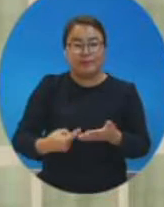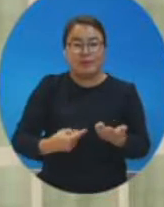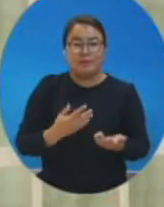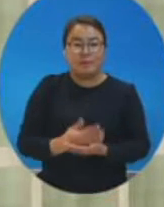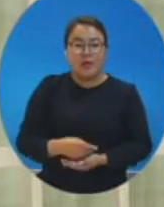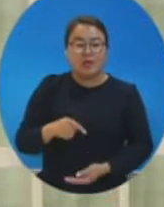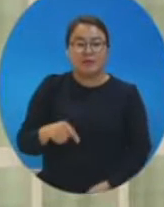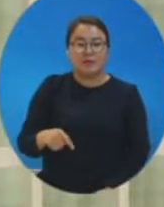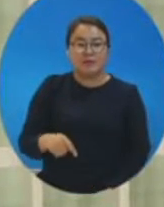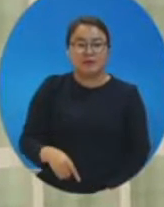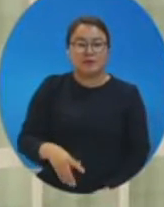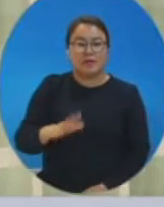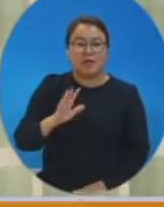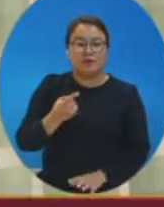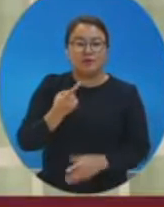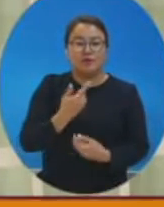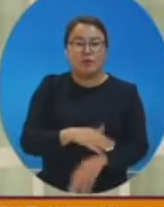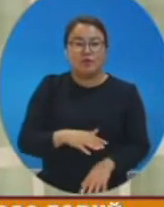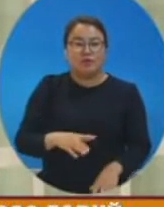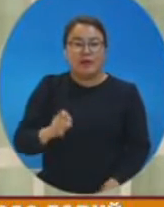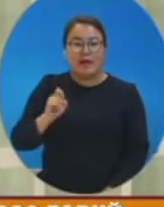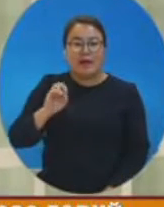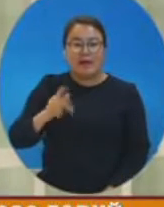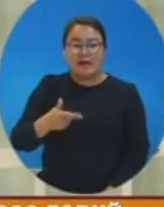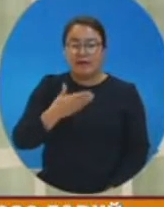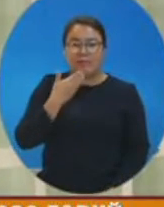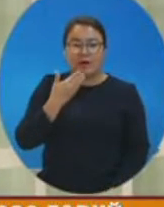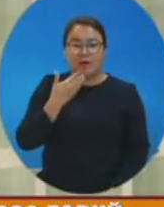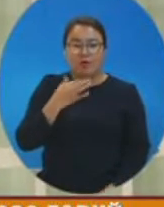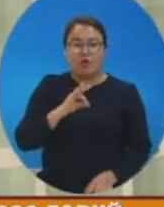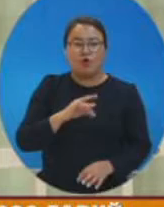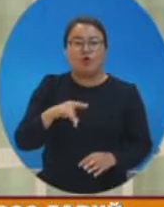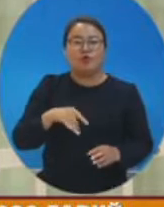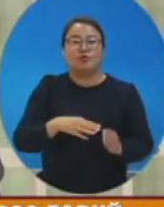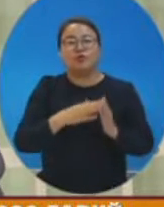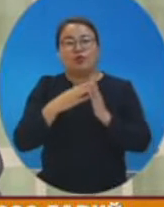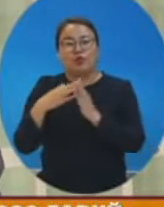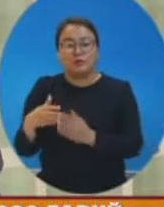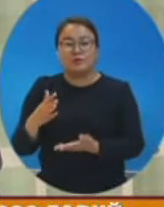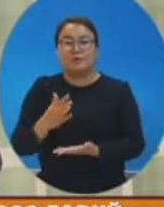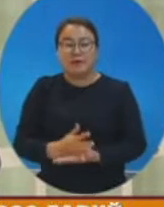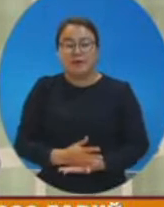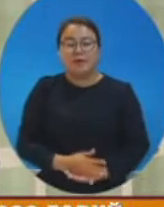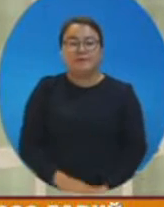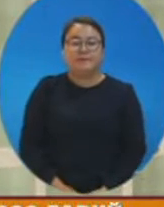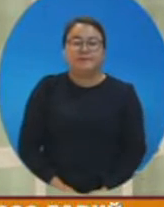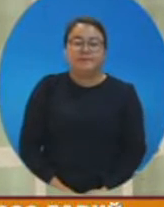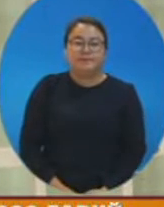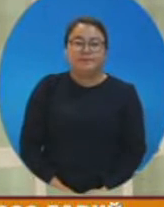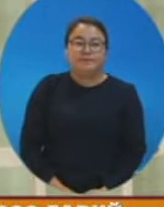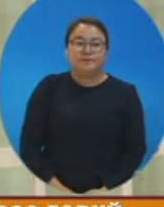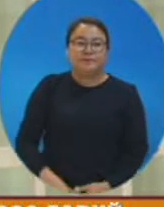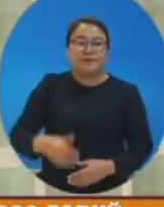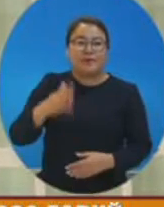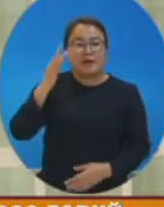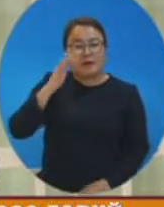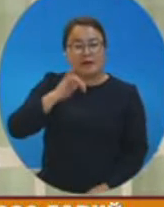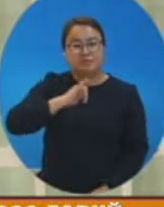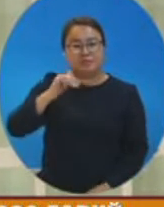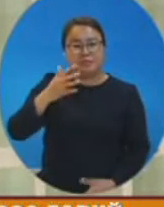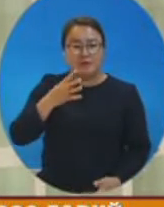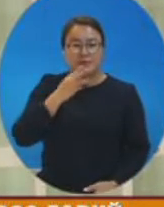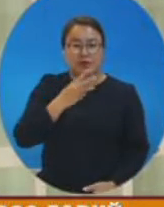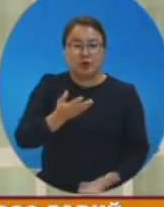байгаа. А эндээс нэг 11 хүүхэд хаягндаа байхгүй бол нөөр тийш шилжсэн болоод шилжилт хөдөлгөөний хийлгээгүй. А гадагшаа